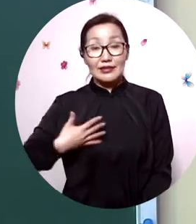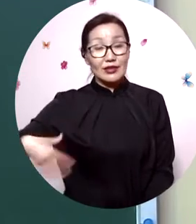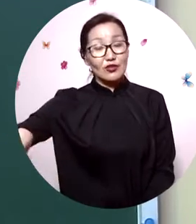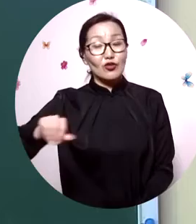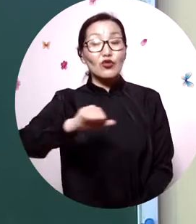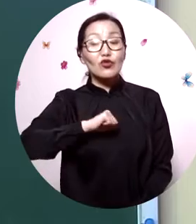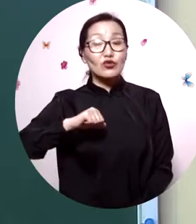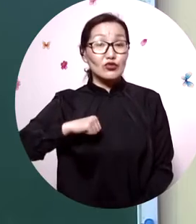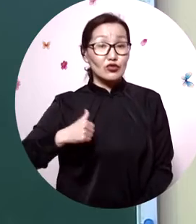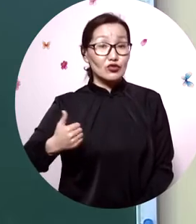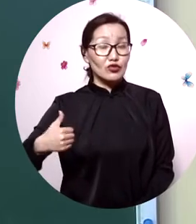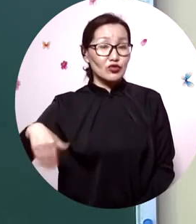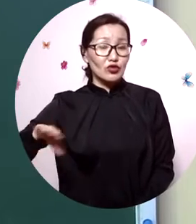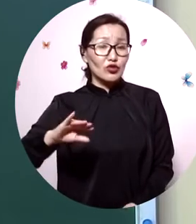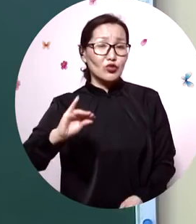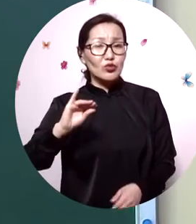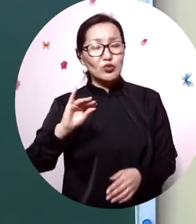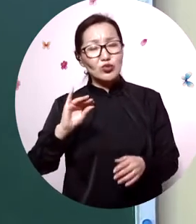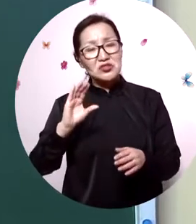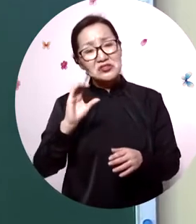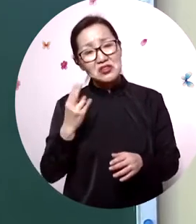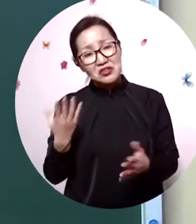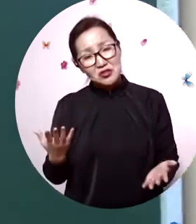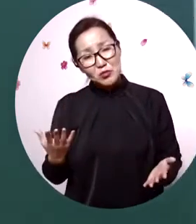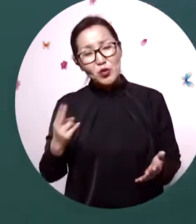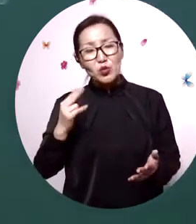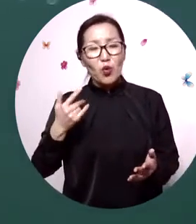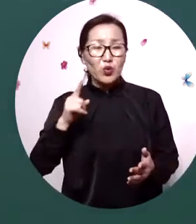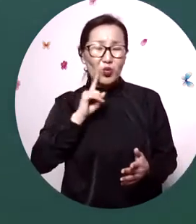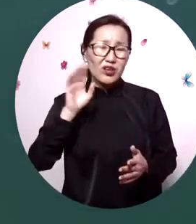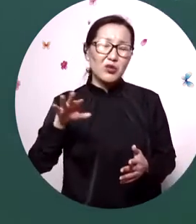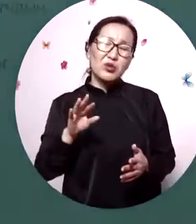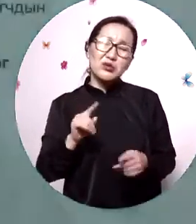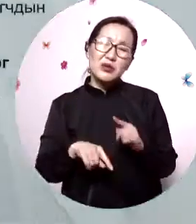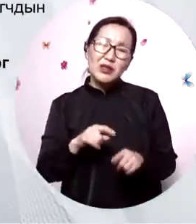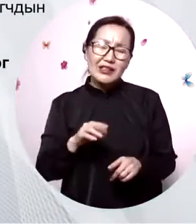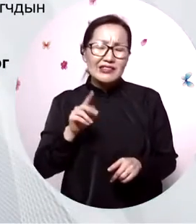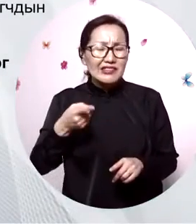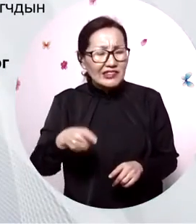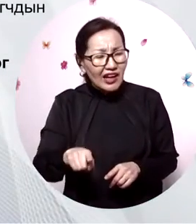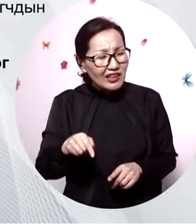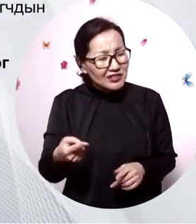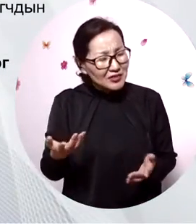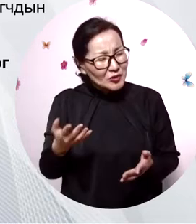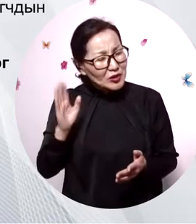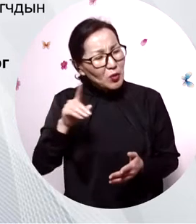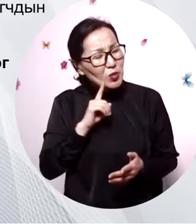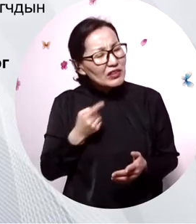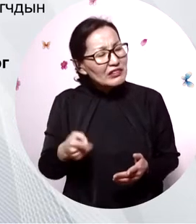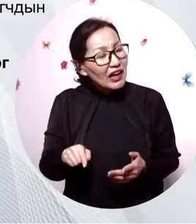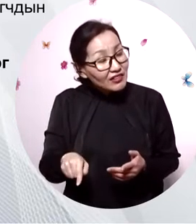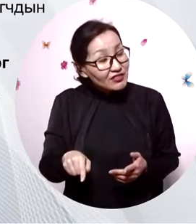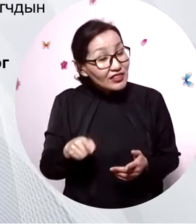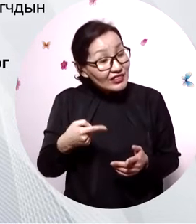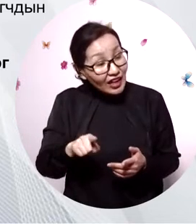За та нар өөртөө хөрөө чи юуны секцэнд юм уу дугууланд явахыг хүсэж байна? Яагаад тэгж бодож байгаа гэдгээ өөртөө хөө